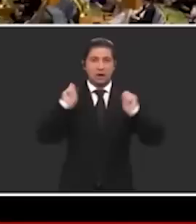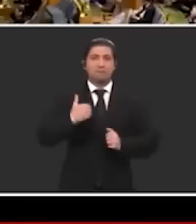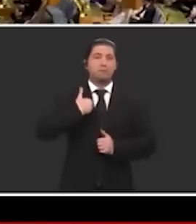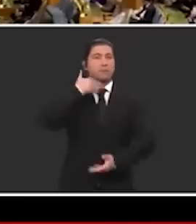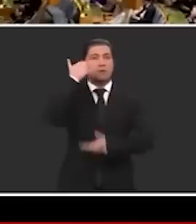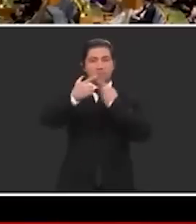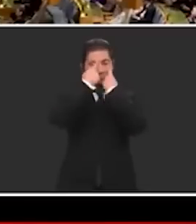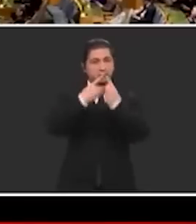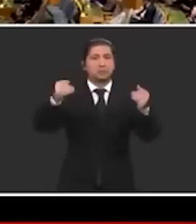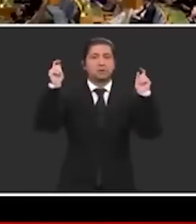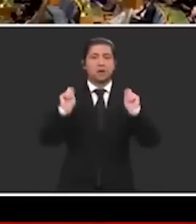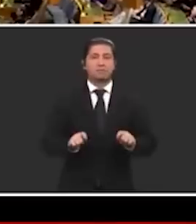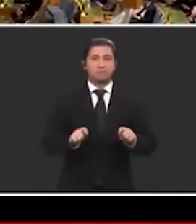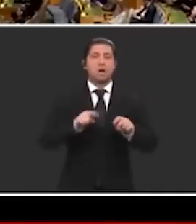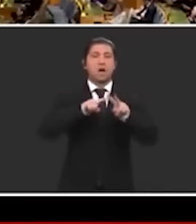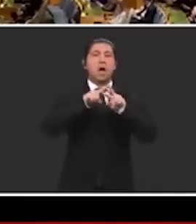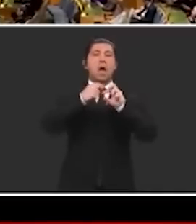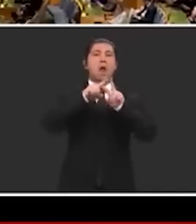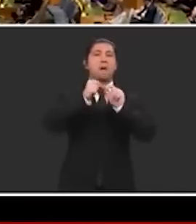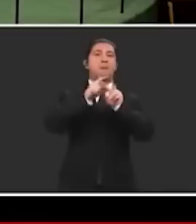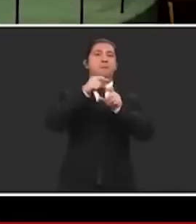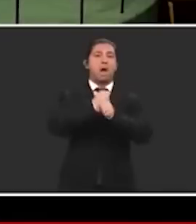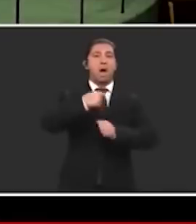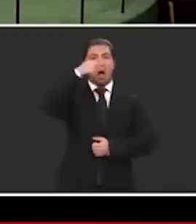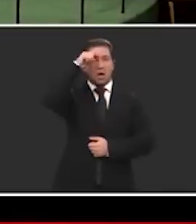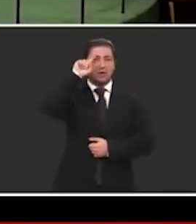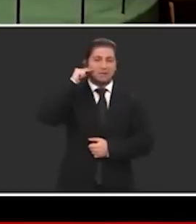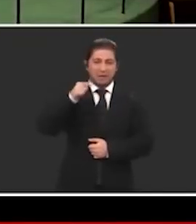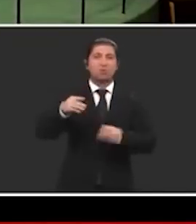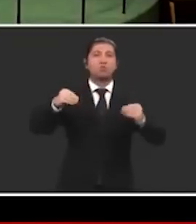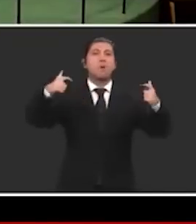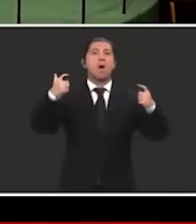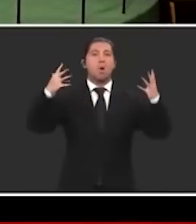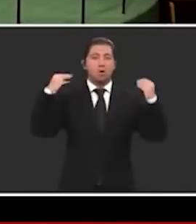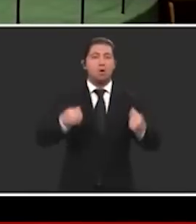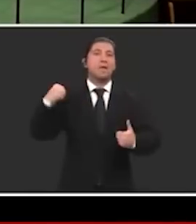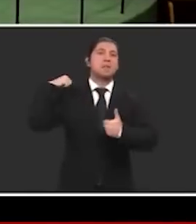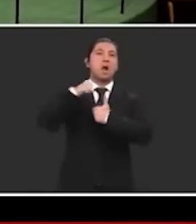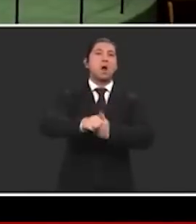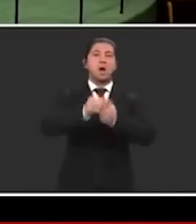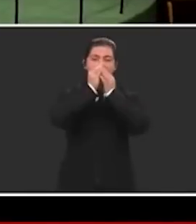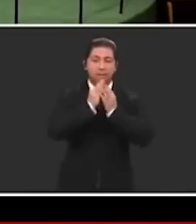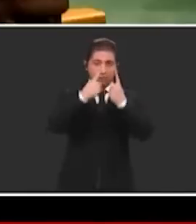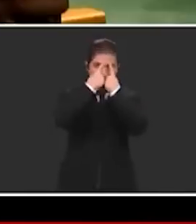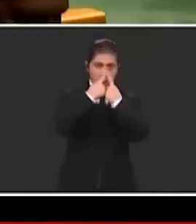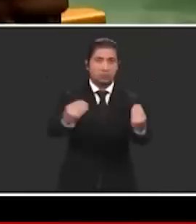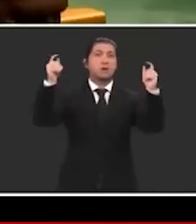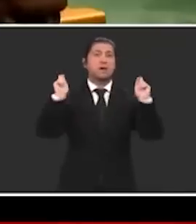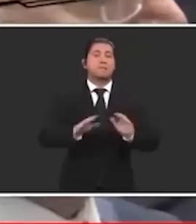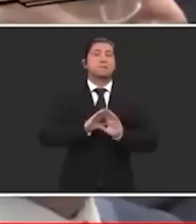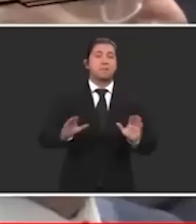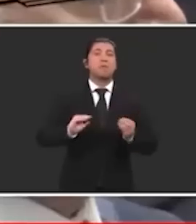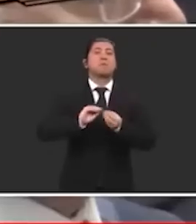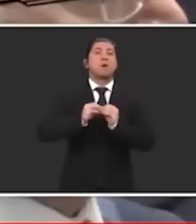ettik. Karabağ'ın Azerbaycan toprağı olduğunu bir kez daha aykırdık. Sorunlar